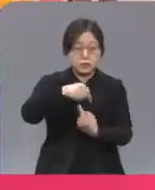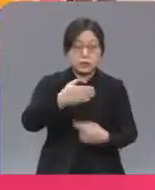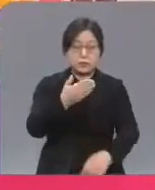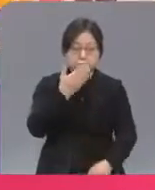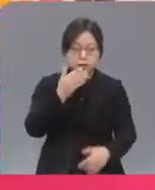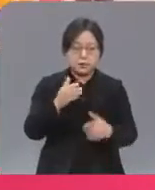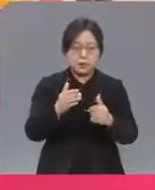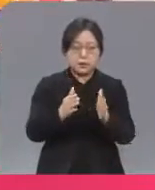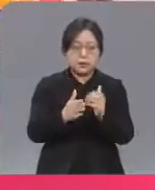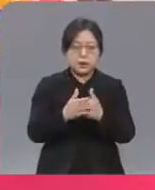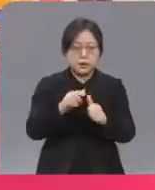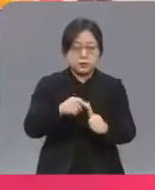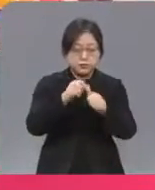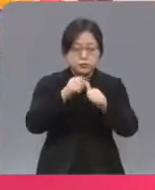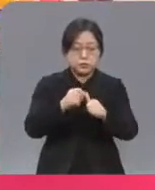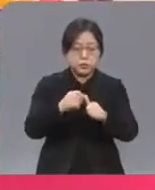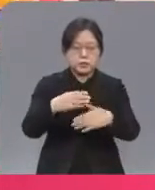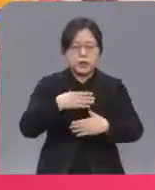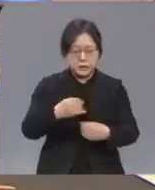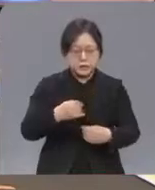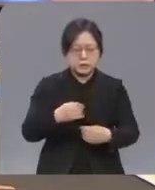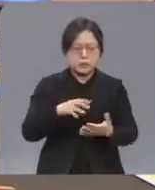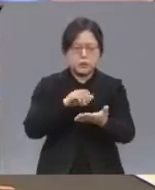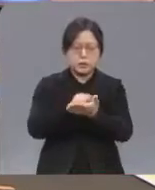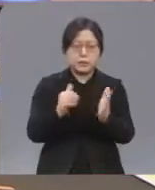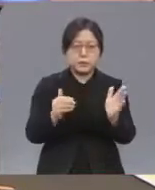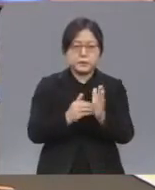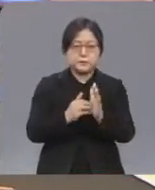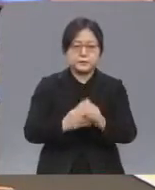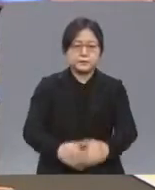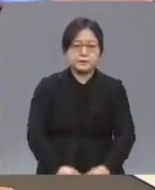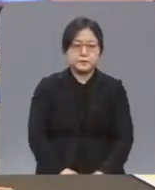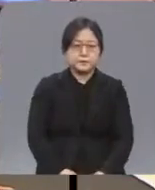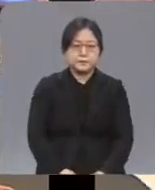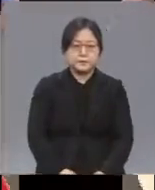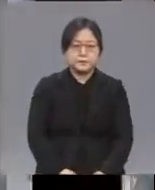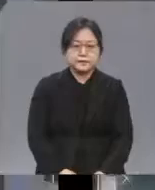구조 범위 확대는 물론 안전성이 높아진 것으로 평가받고 있습니다.